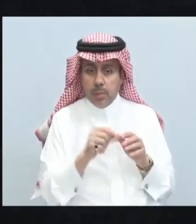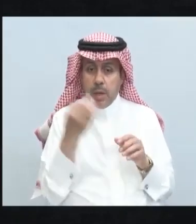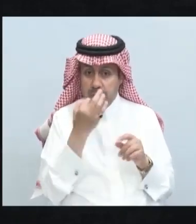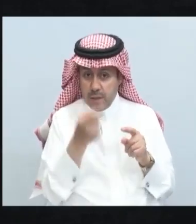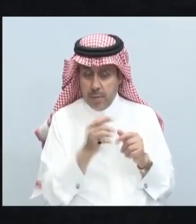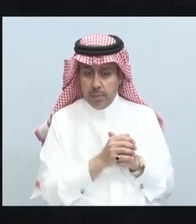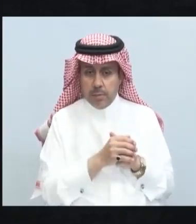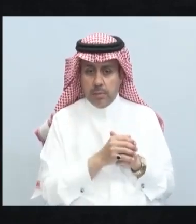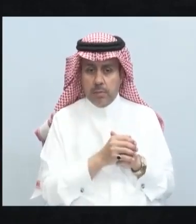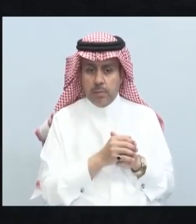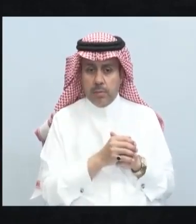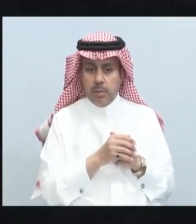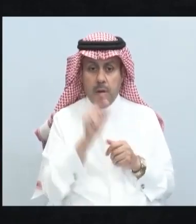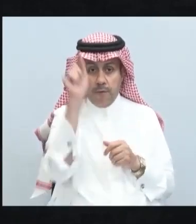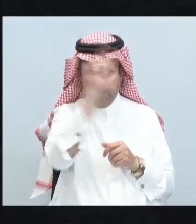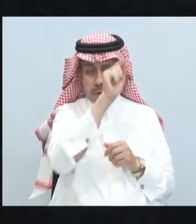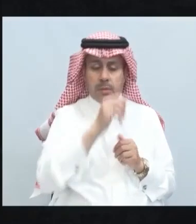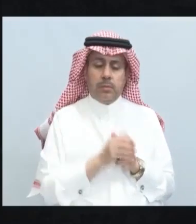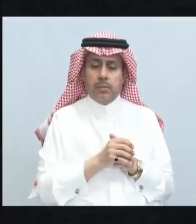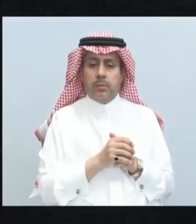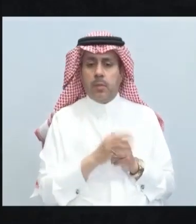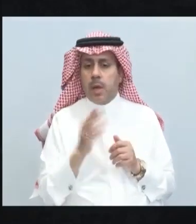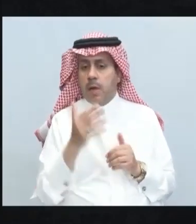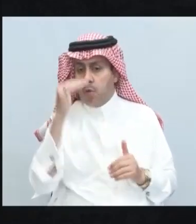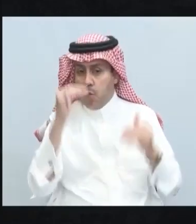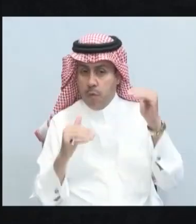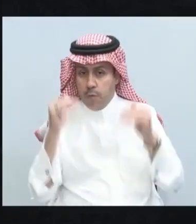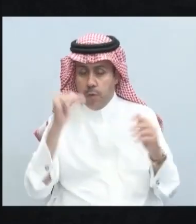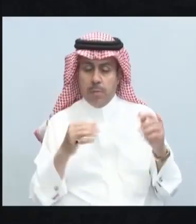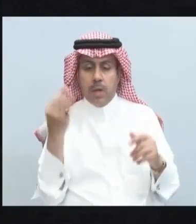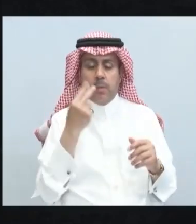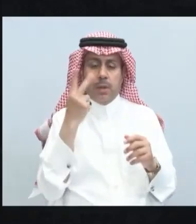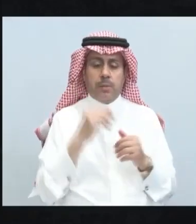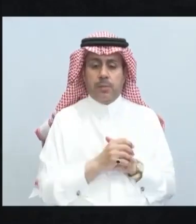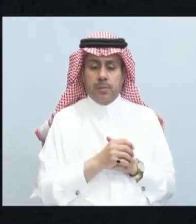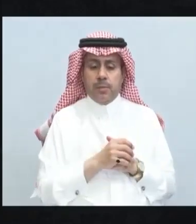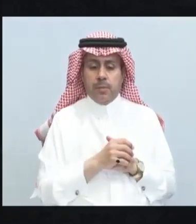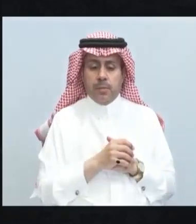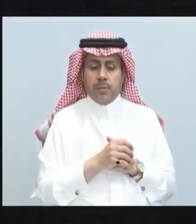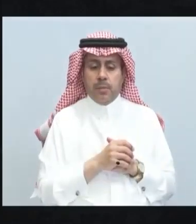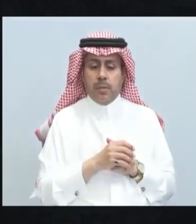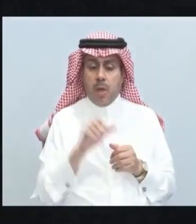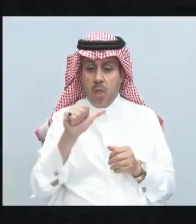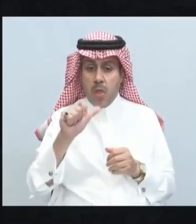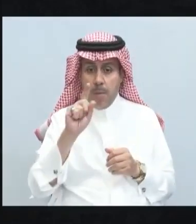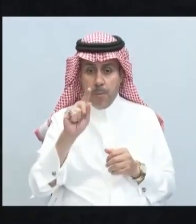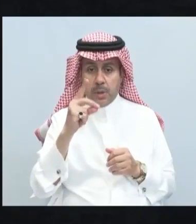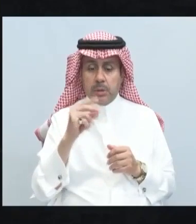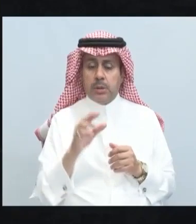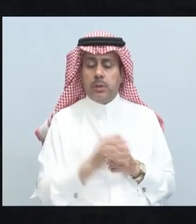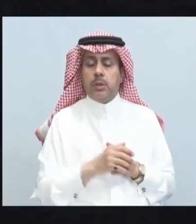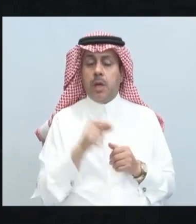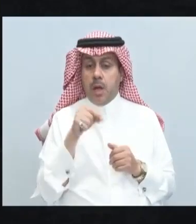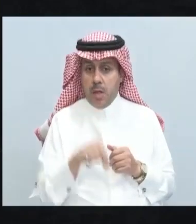الكلمه لكنها وردت بالفتح كيف افرق بين هاتين الكلمتين واضبطها هذا هو